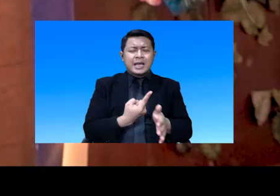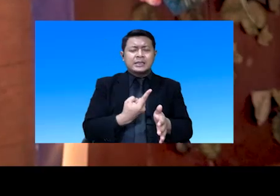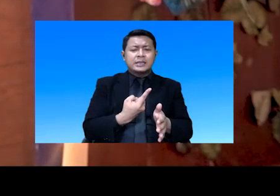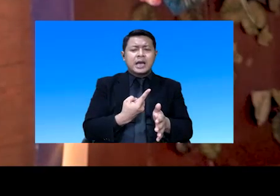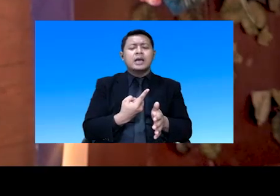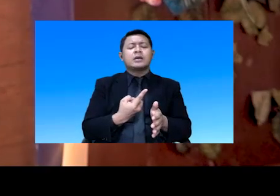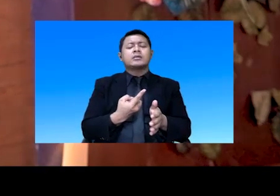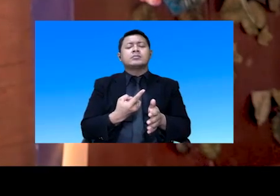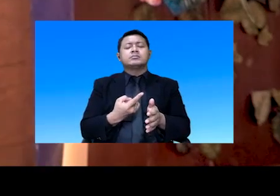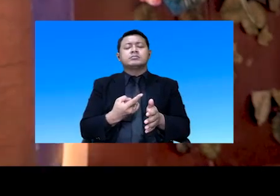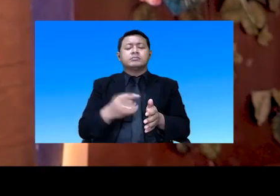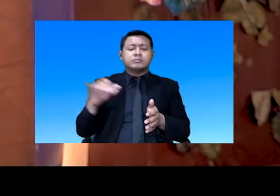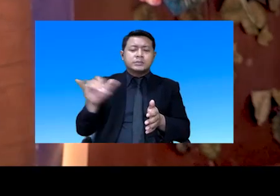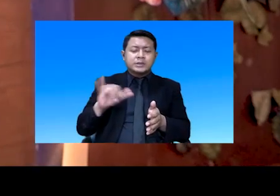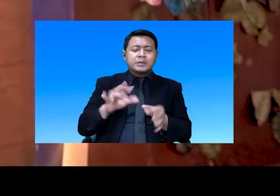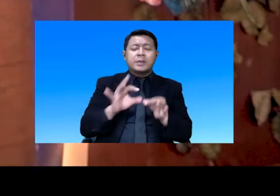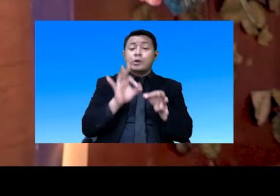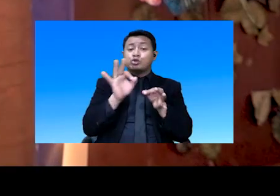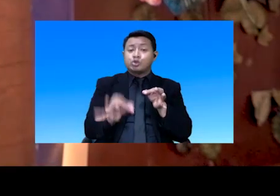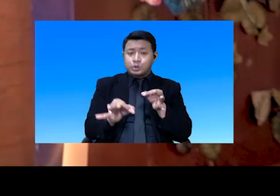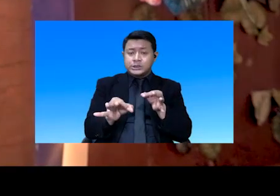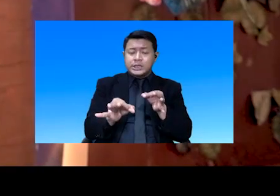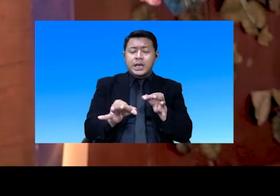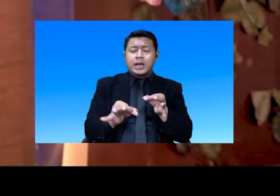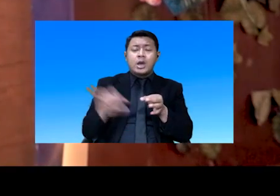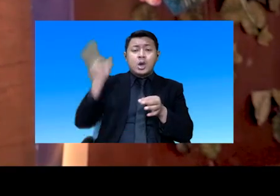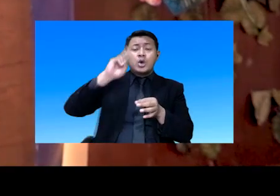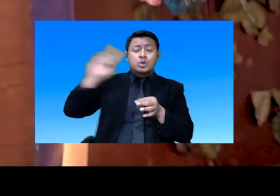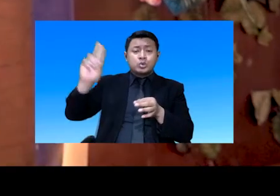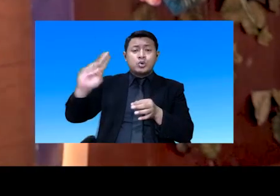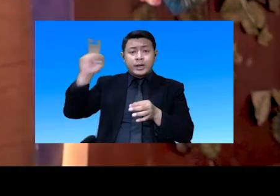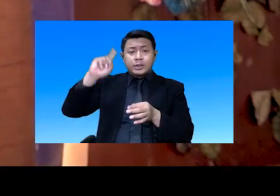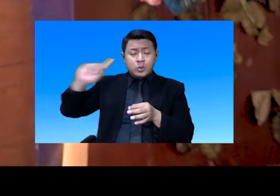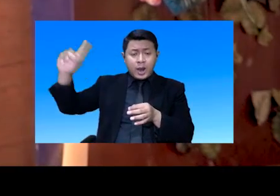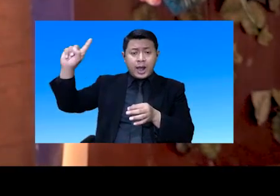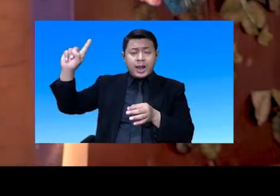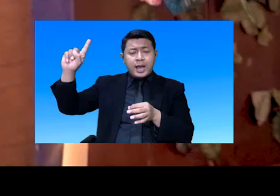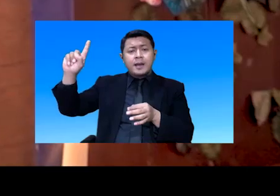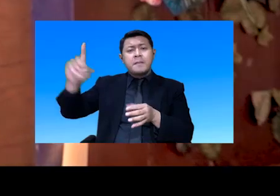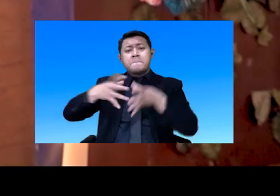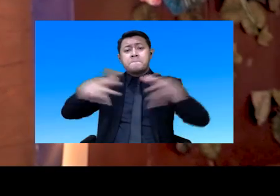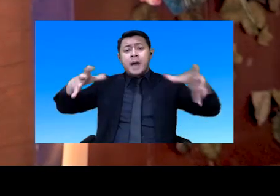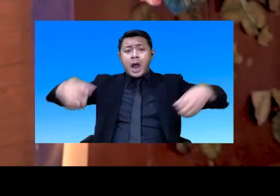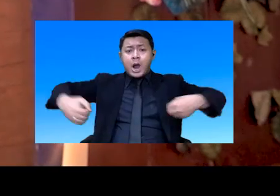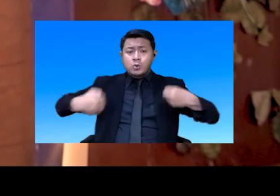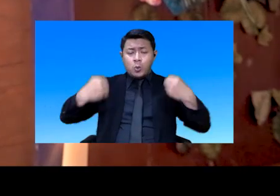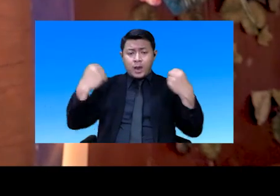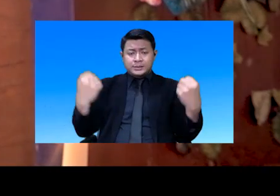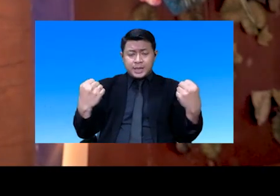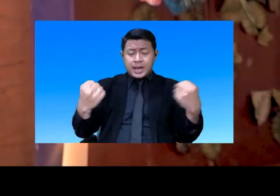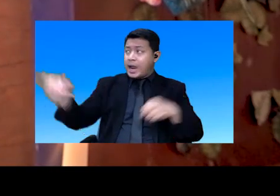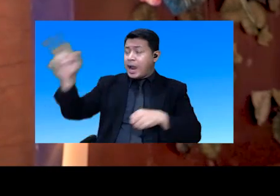keluar. Tapi Tuhan itu adalah Allah yang maha kuasa,